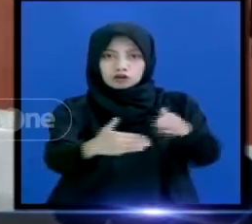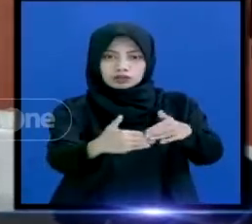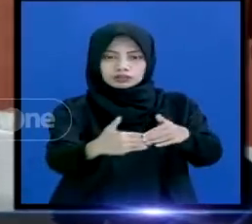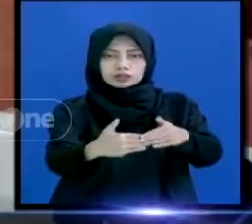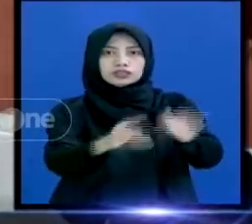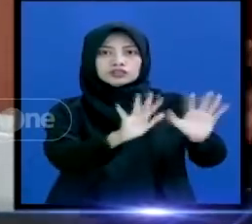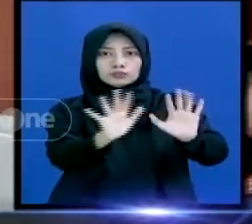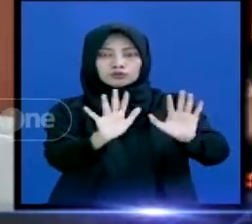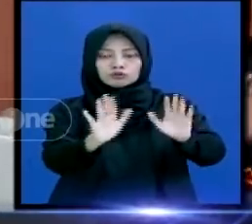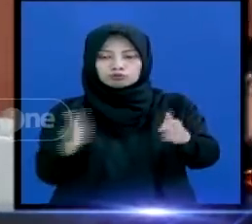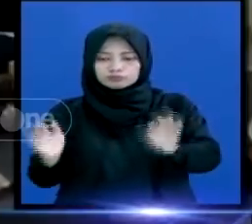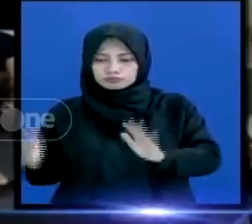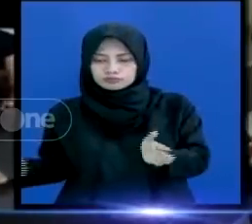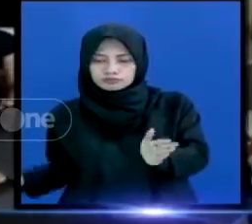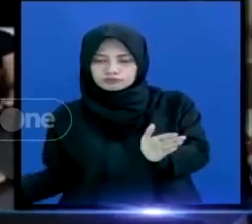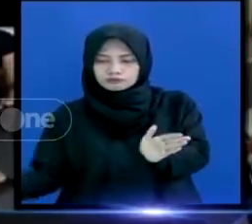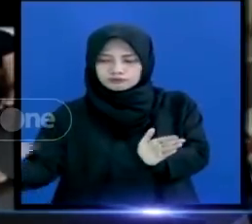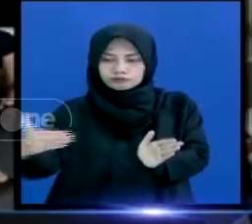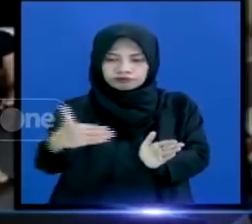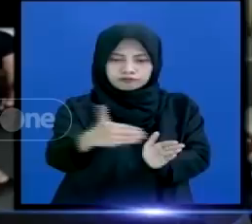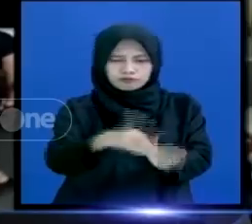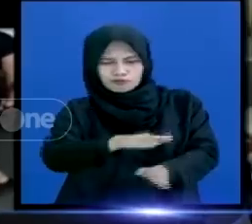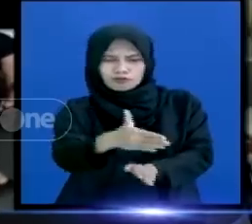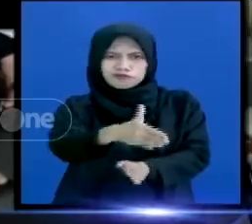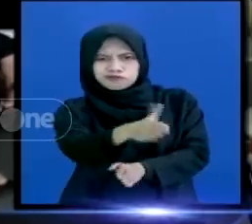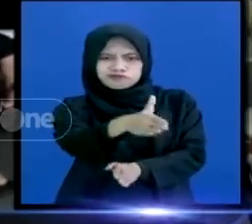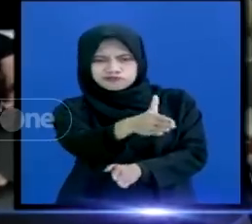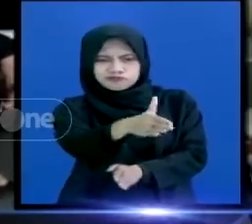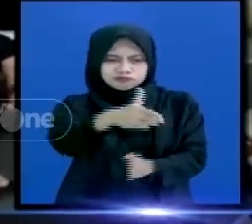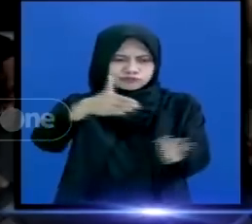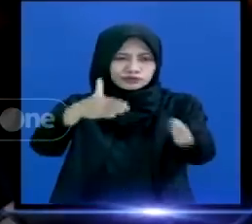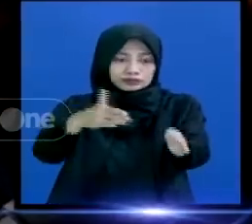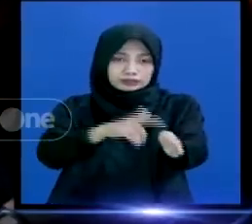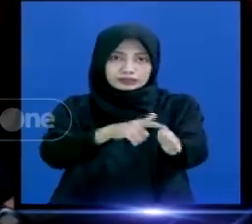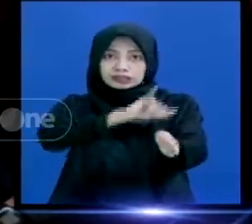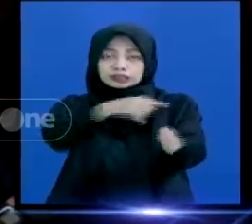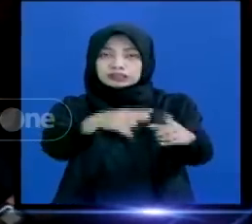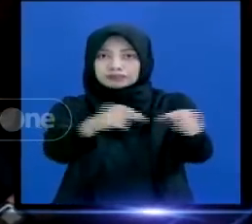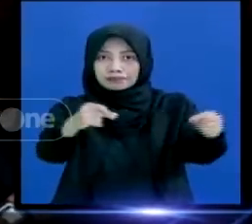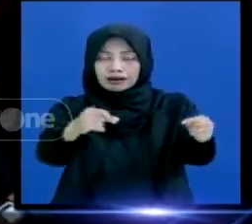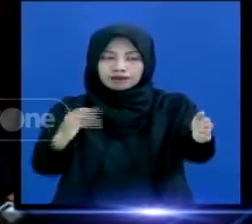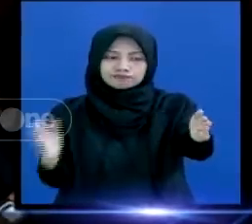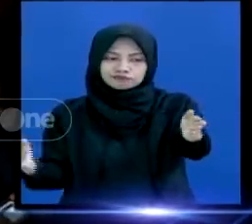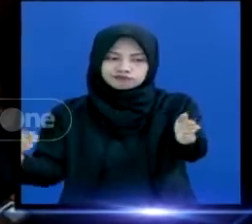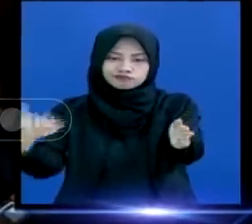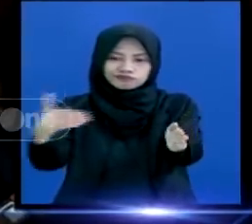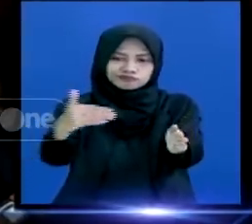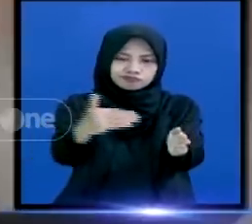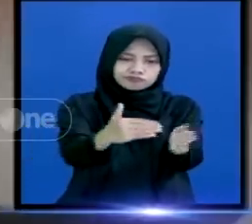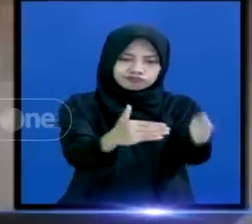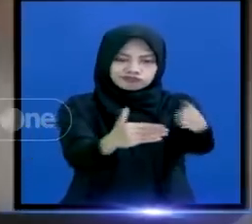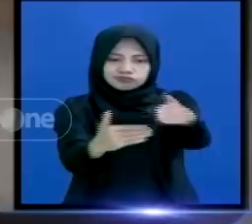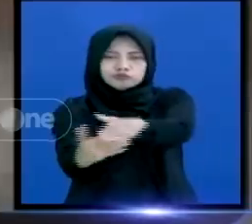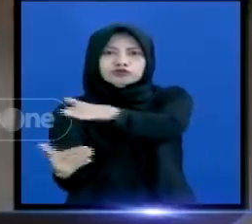tikungan ke-10. Di saat itu Afridza kehilangan kendali dan kemudian tertabrak pembalap nomor 22 asal Jepang